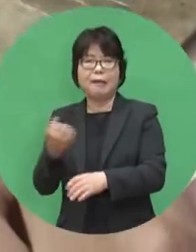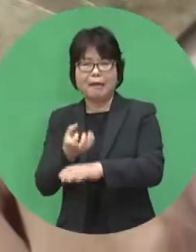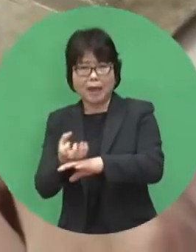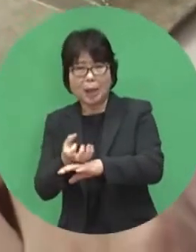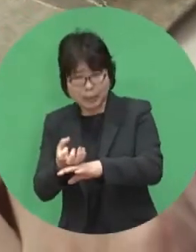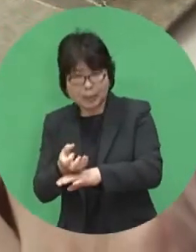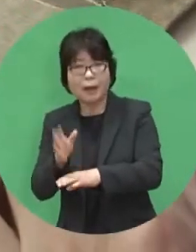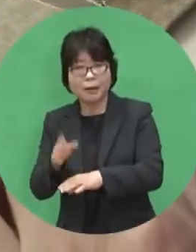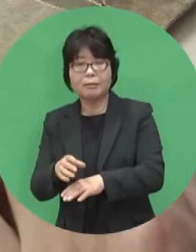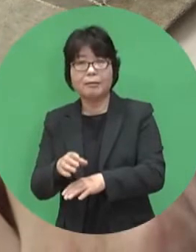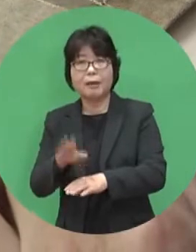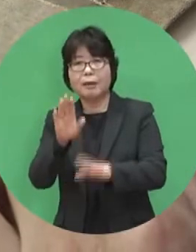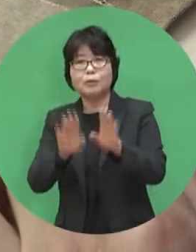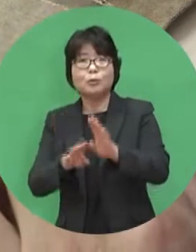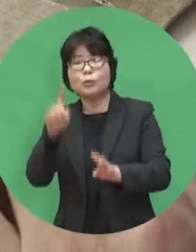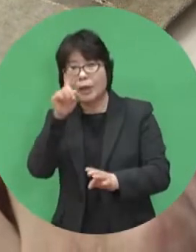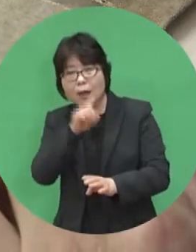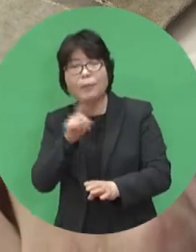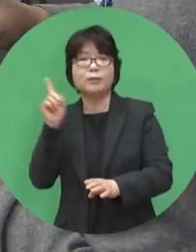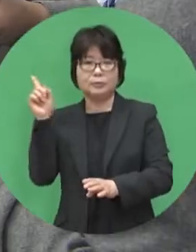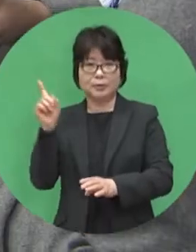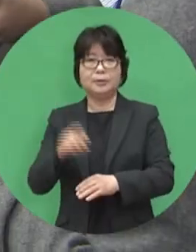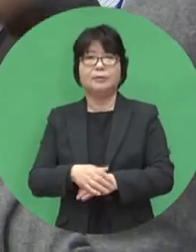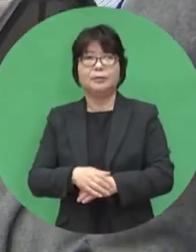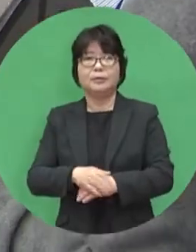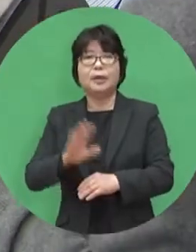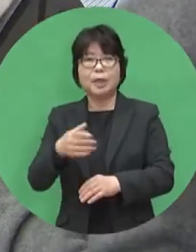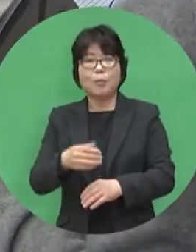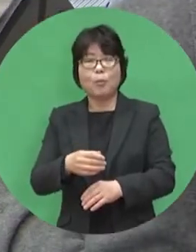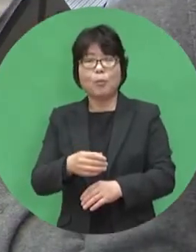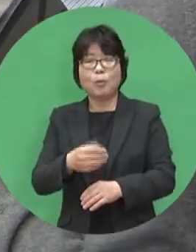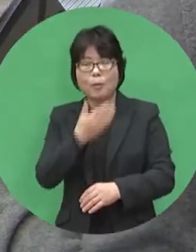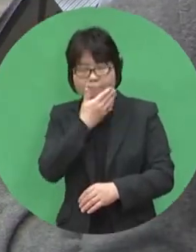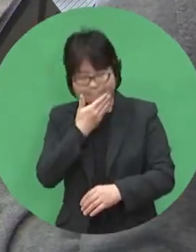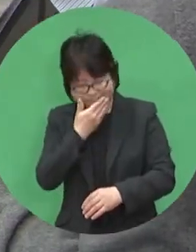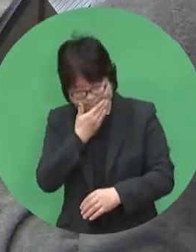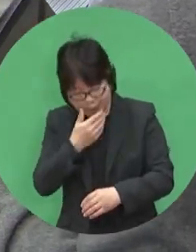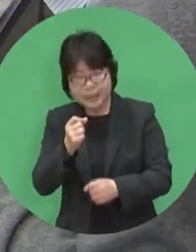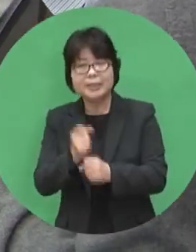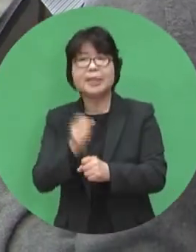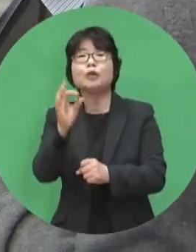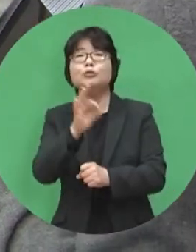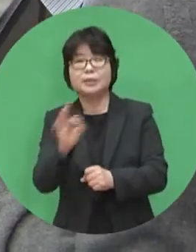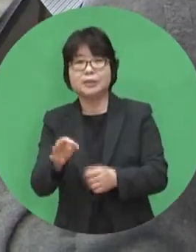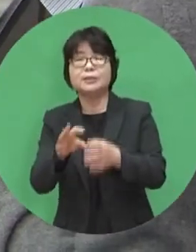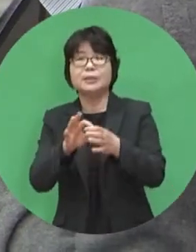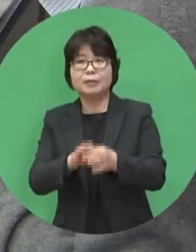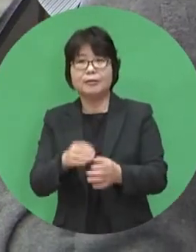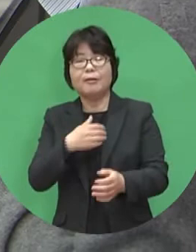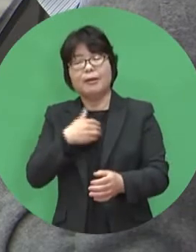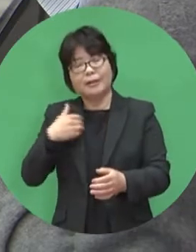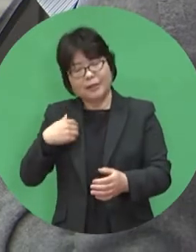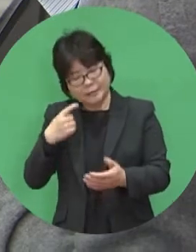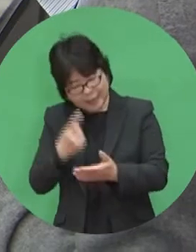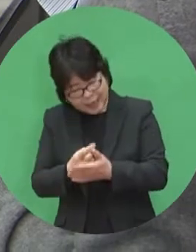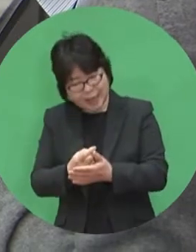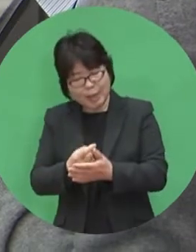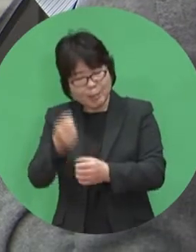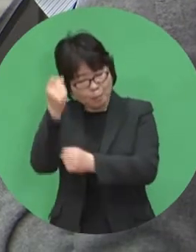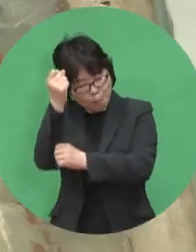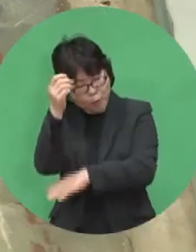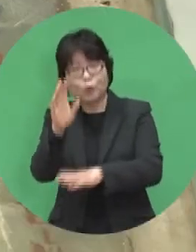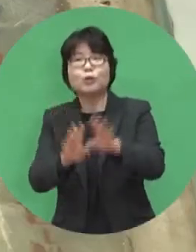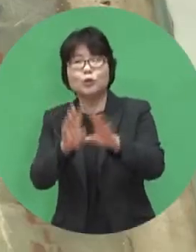てたり非常に状態が悪い、でもとても貴重な作品ですので、できるだけ元の状態